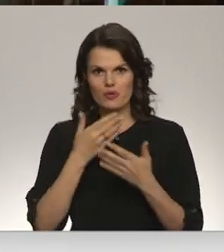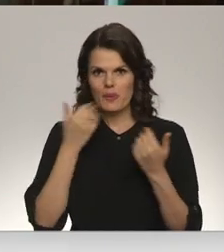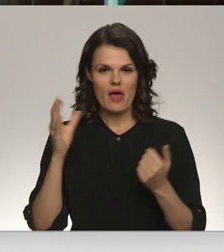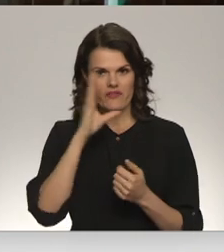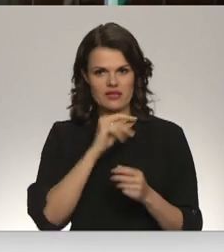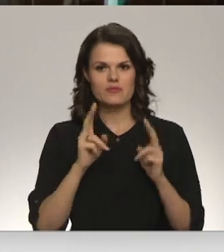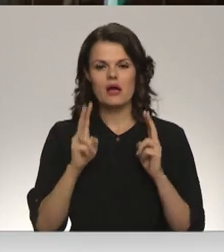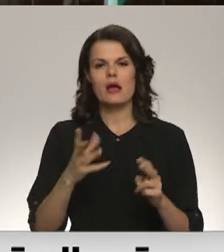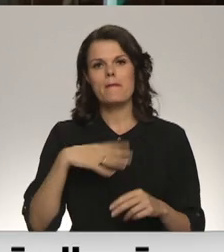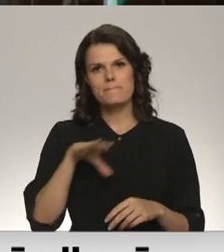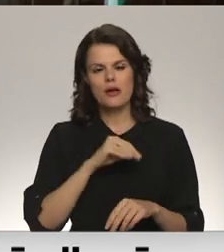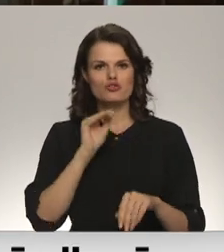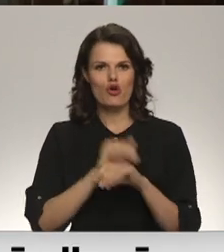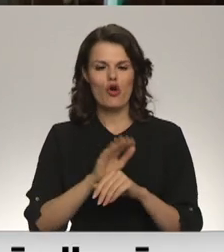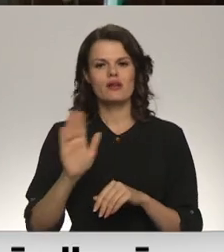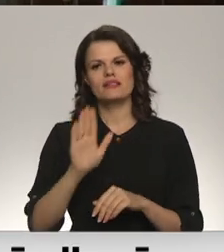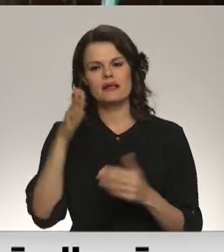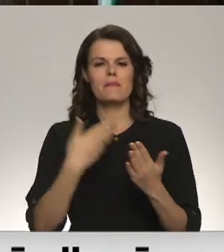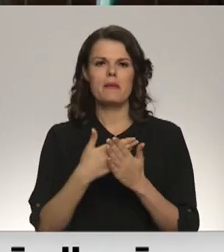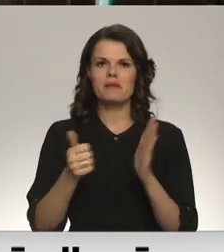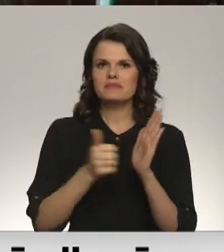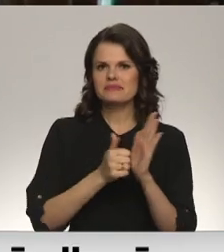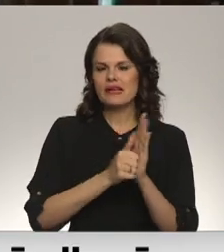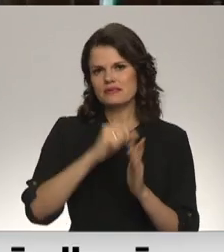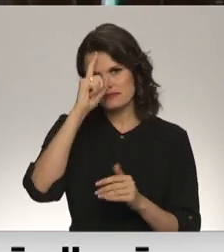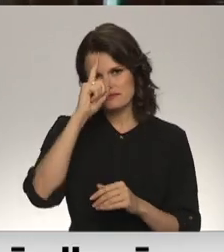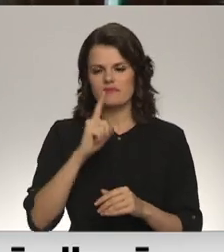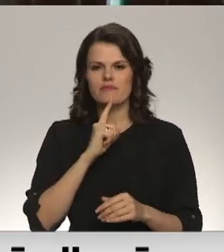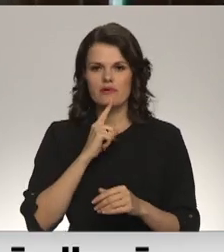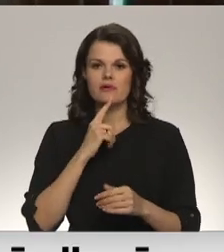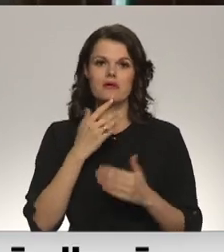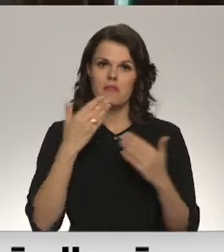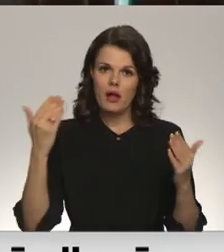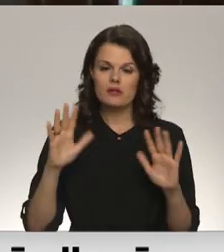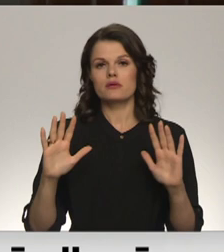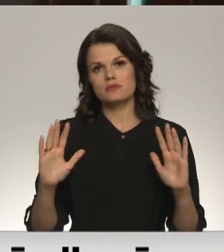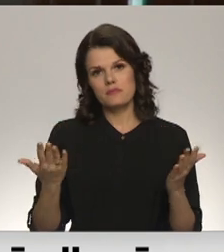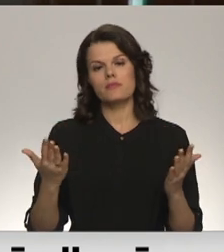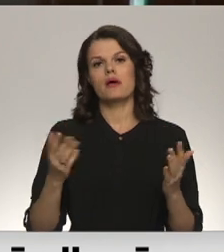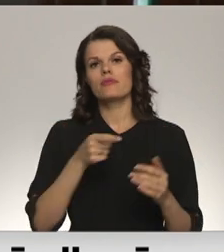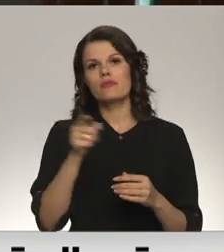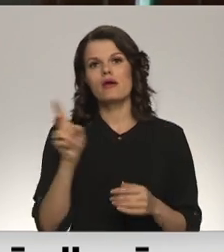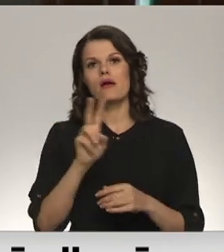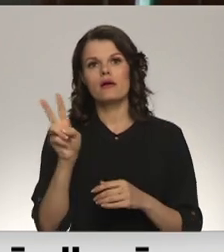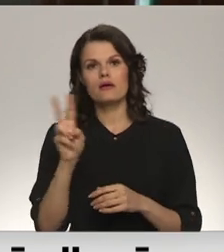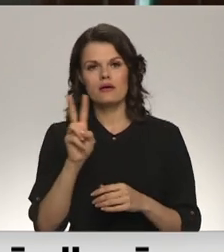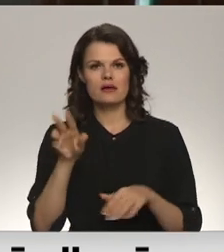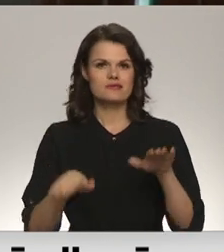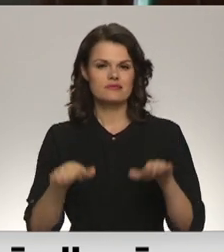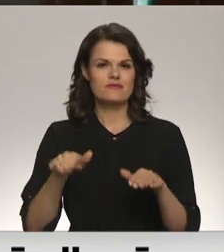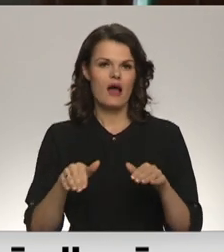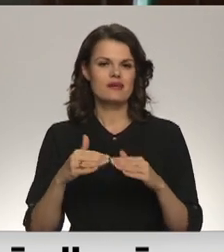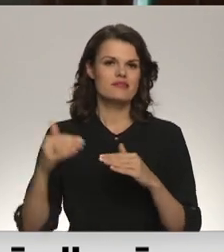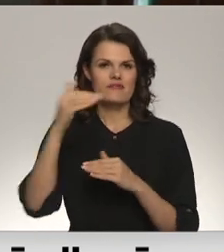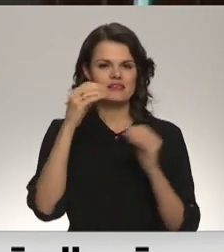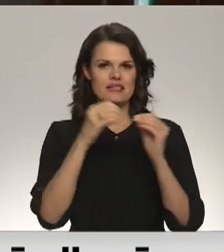mēs noteiktās dienās, es nezinu, sestdienās, svētdienās, nu, paldies, bet, nu, tie, kas ir virs, teiksim,